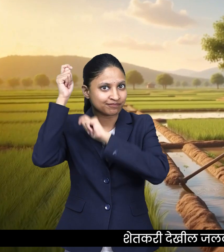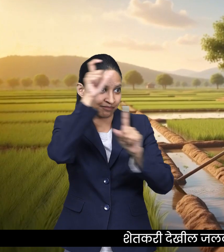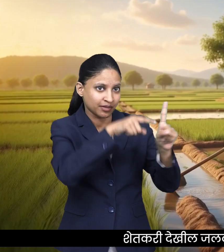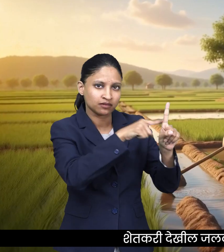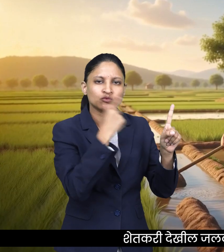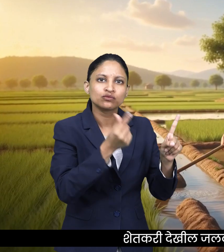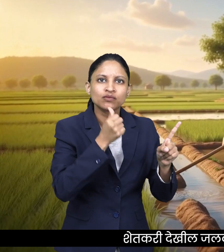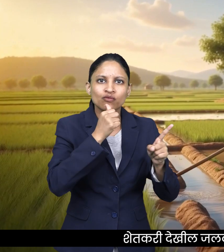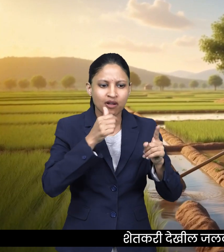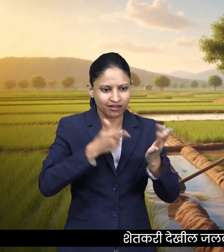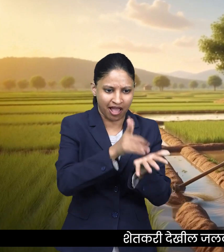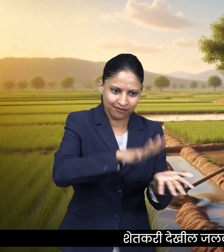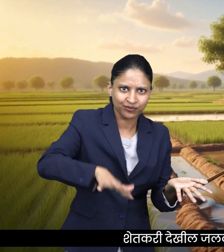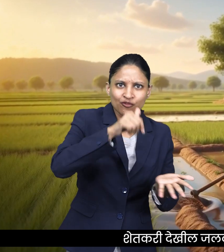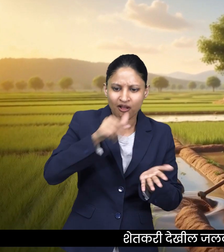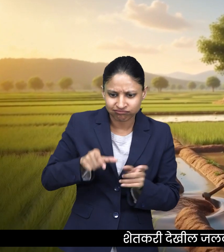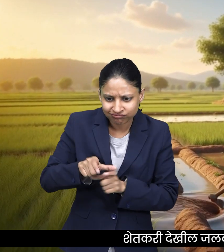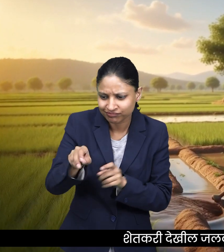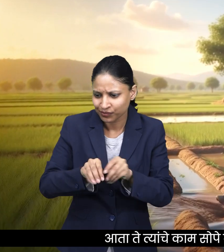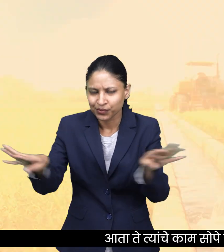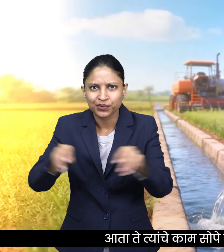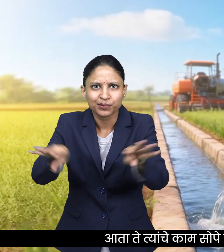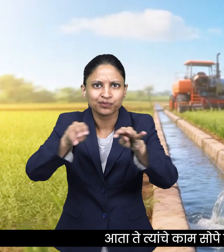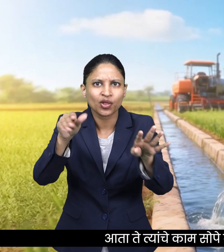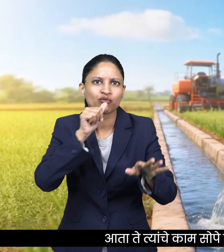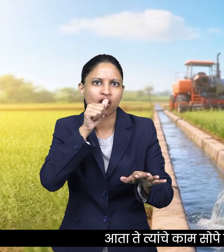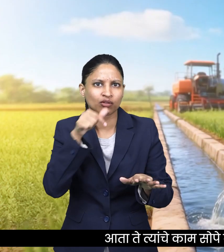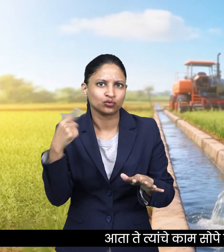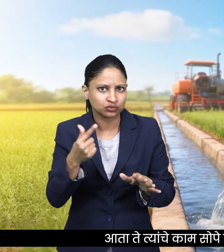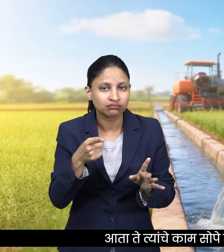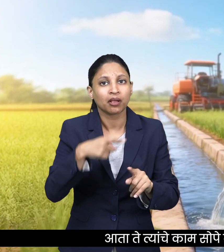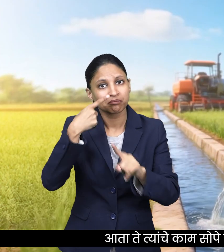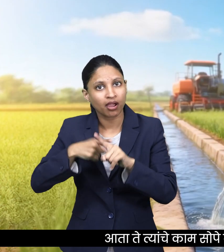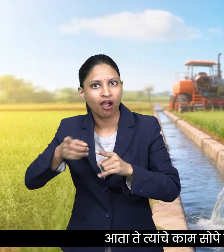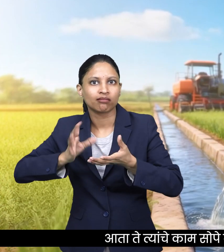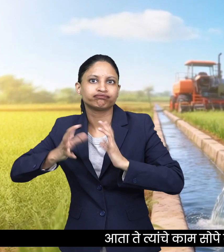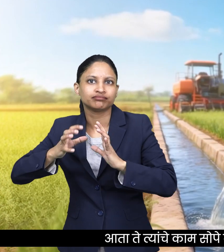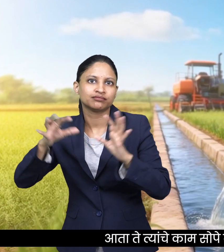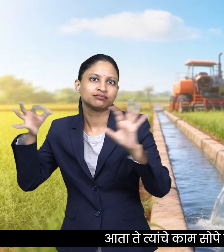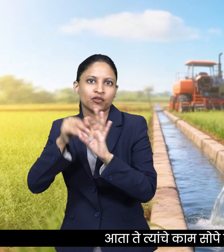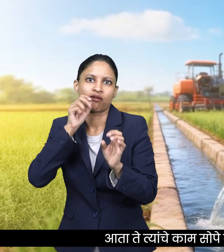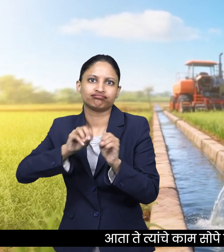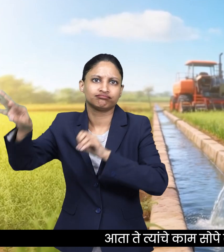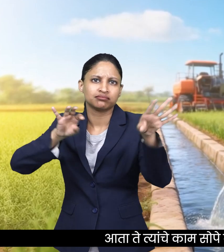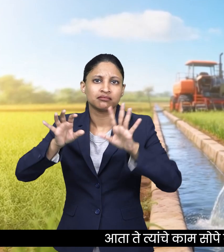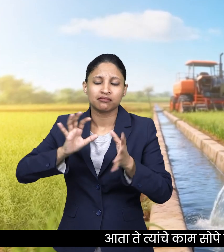शेतकरी देखील जलवाहिन्यांचा वापर करतात आणि आता ते त्यांचे काम सोपे करण्यासाठी यंत्रांचा वापर